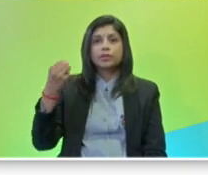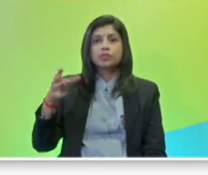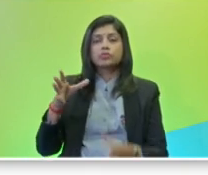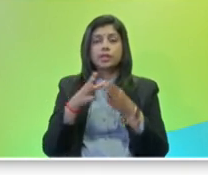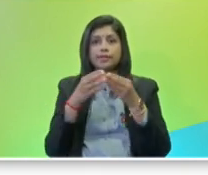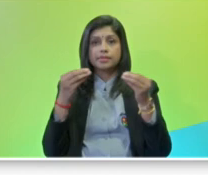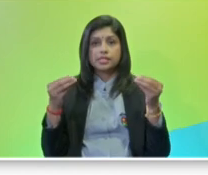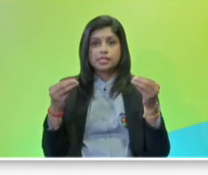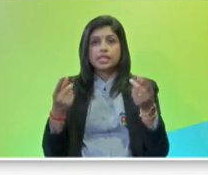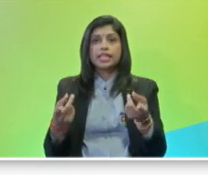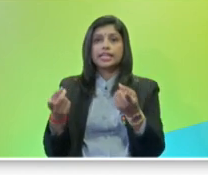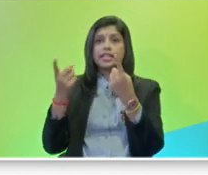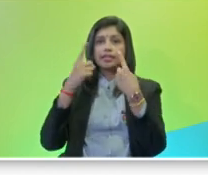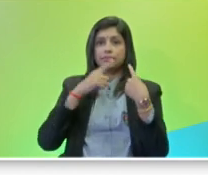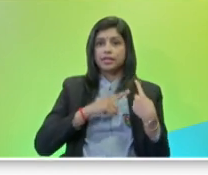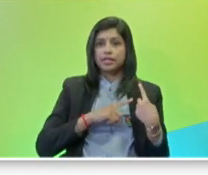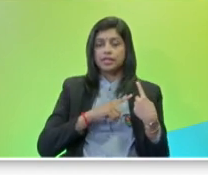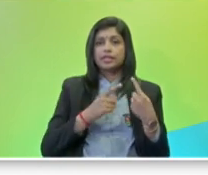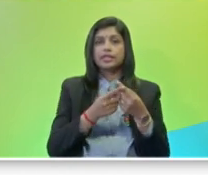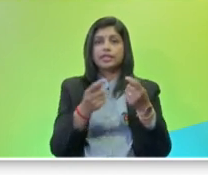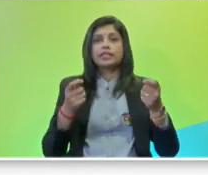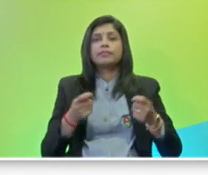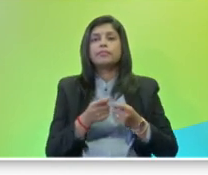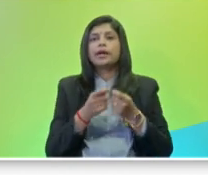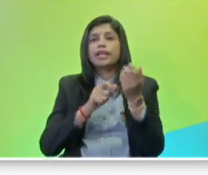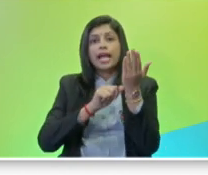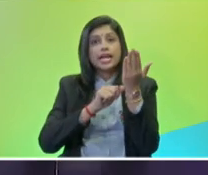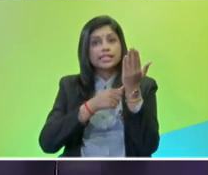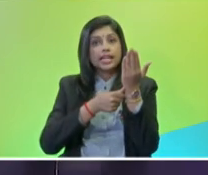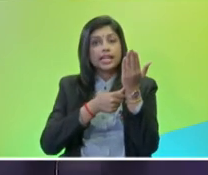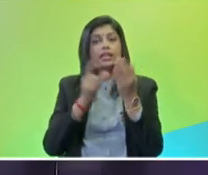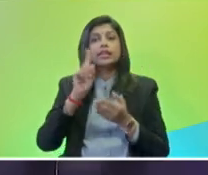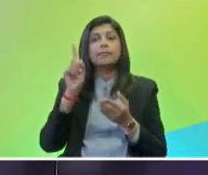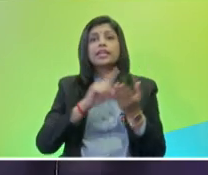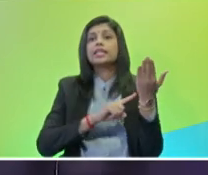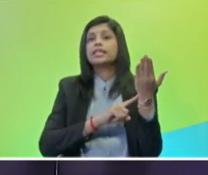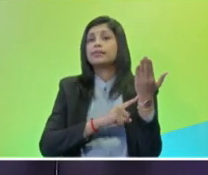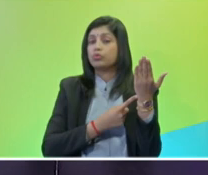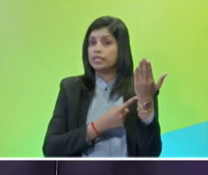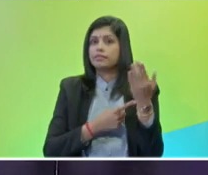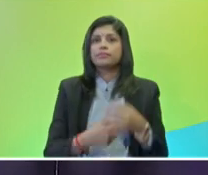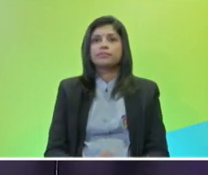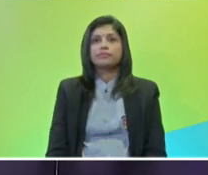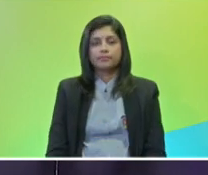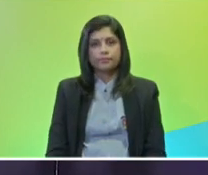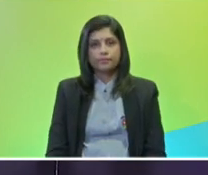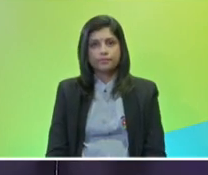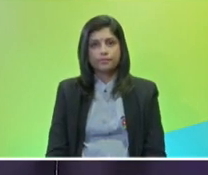Kembali ke tempat asal yang buat mule Oke seterusnya